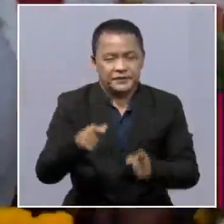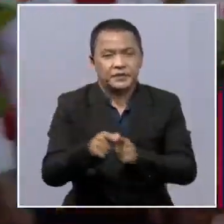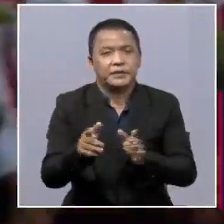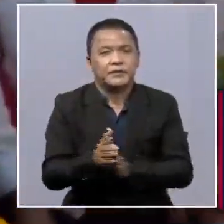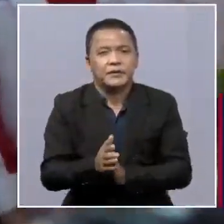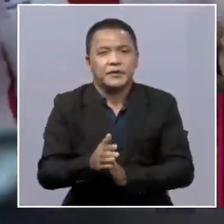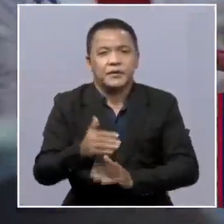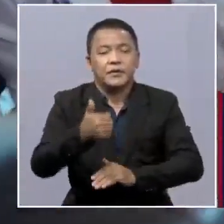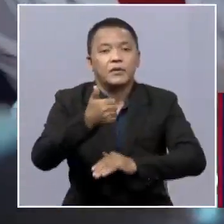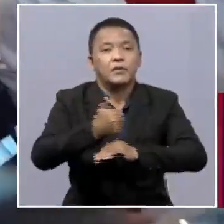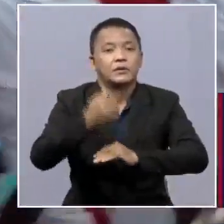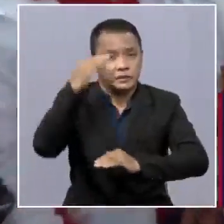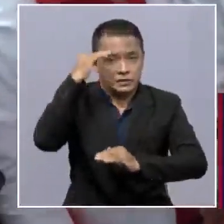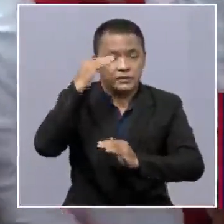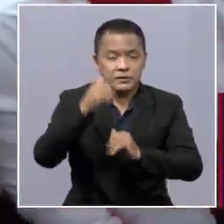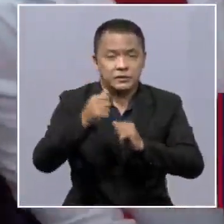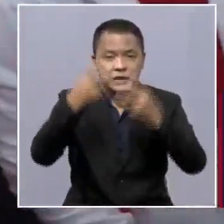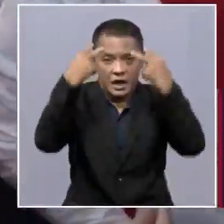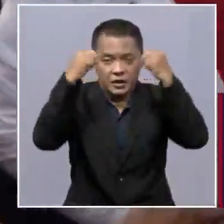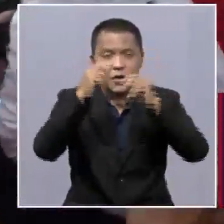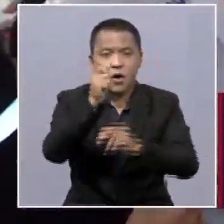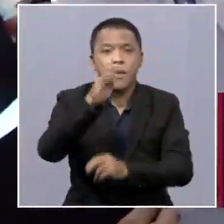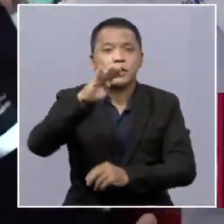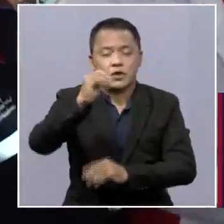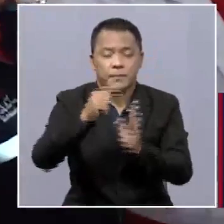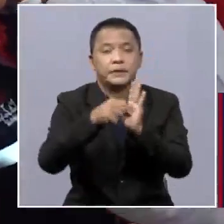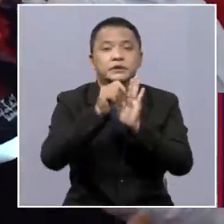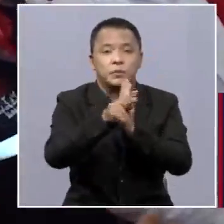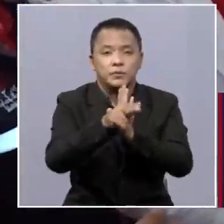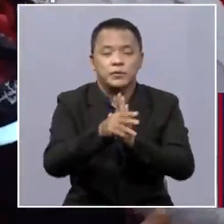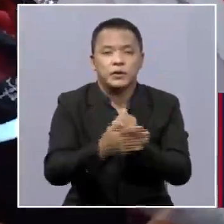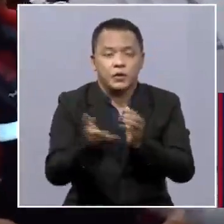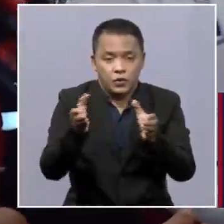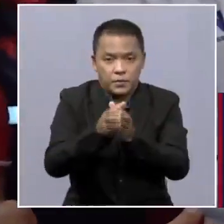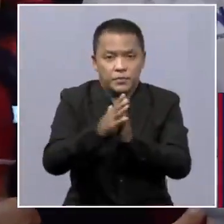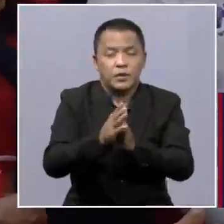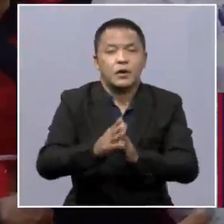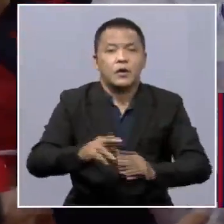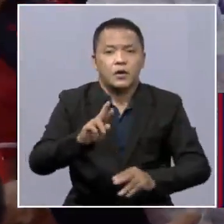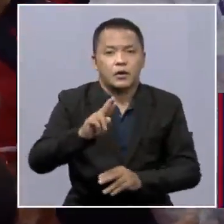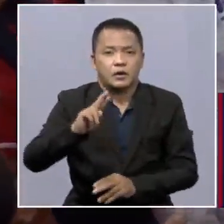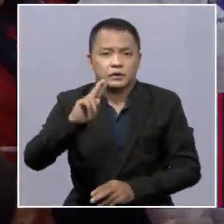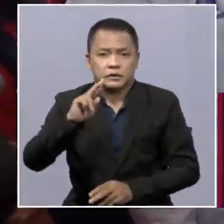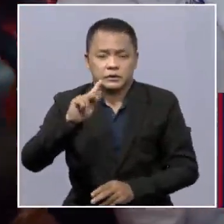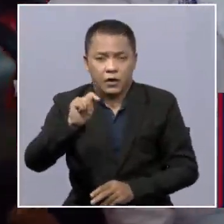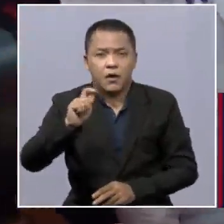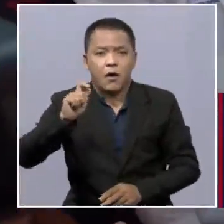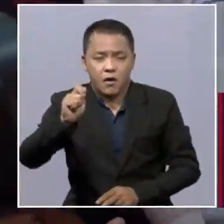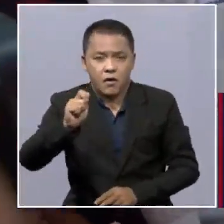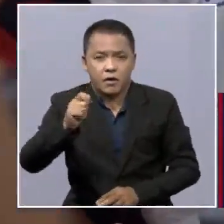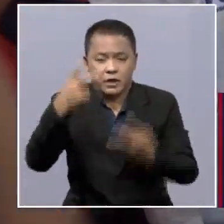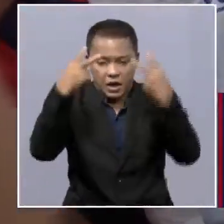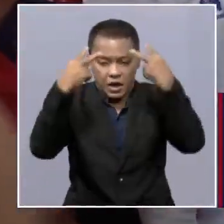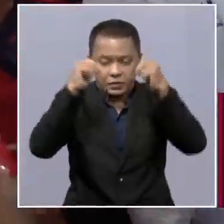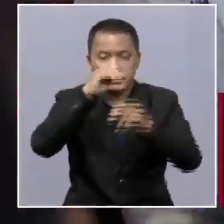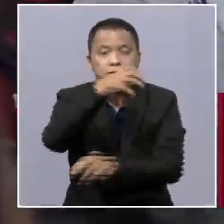ค่ะพลตำรวจโทคำรณวิทย์ทูปกระจ่างนายกอบจ.ปทุมธานีรวมไปถึงร้อยตำรวจเอกตรีลุบทูปกระจ่างนายกเทศ